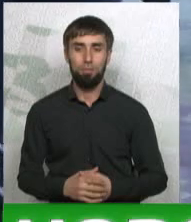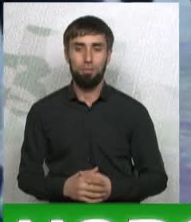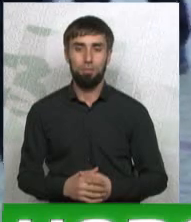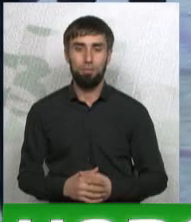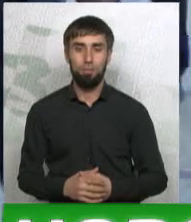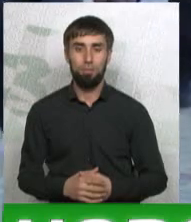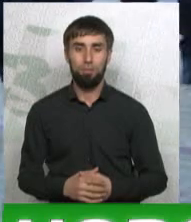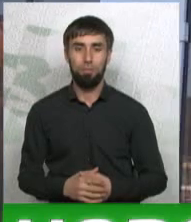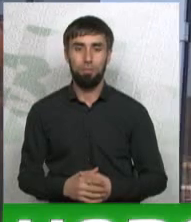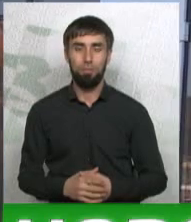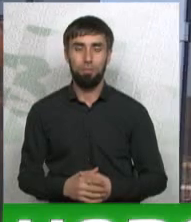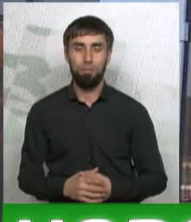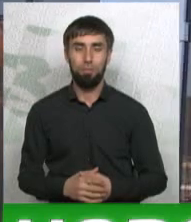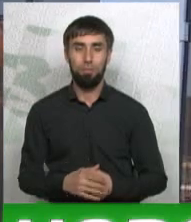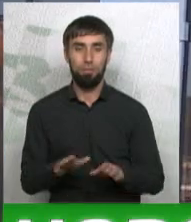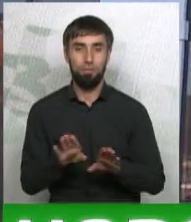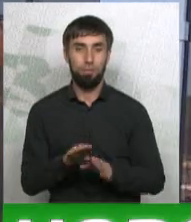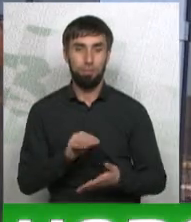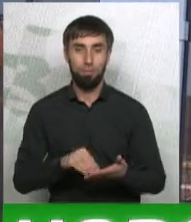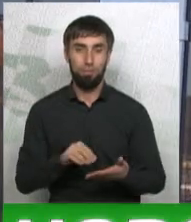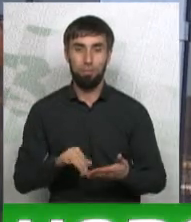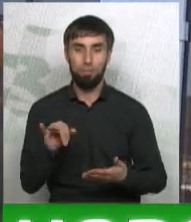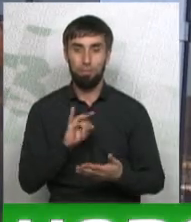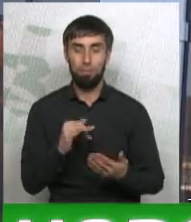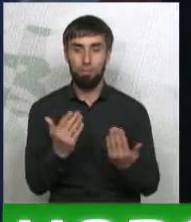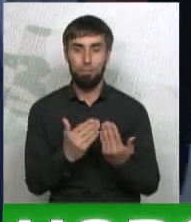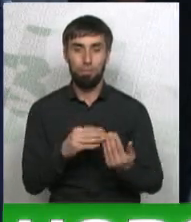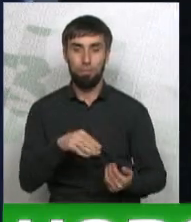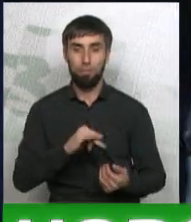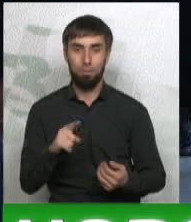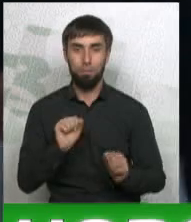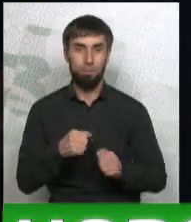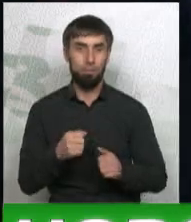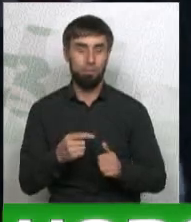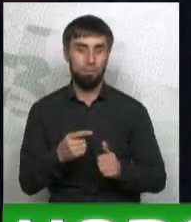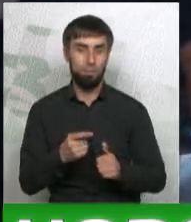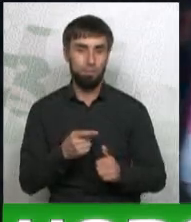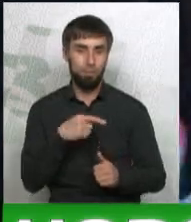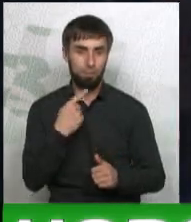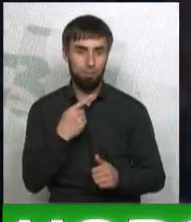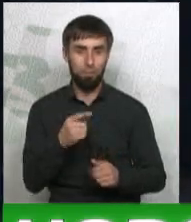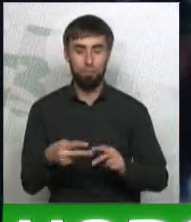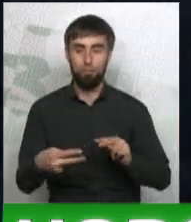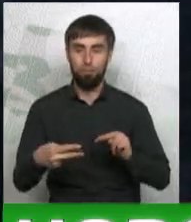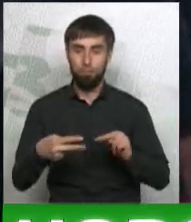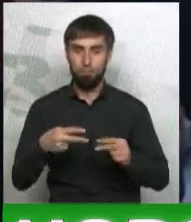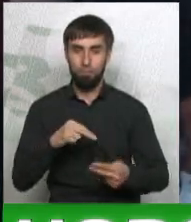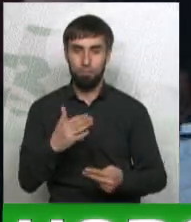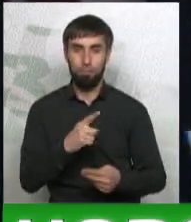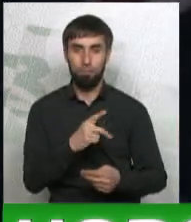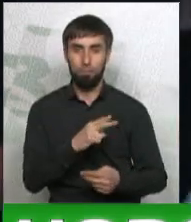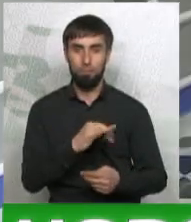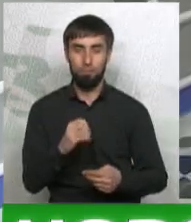Вот, а я держу. Так пишется история. Театр юного зрителя, можно сказать, переродился, а вернее обновилось его